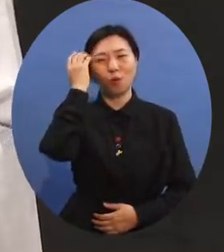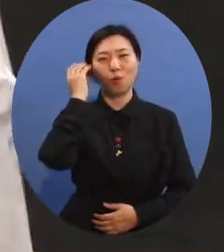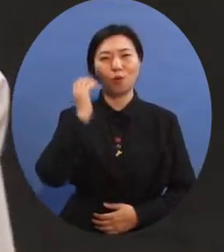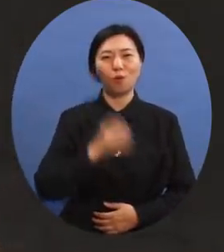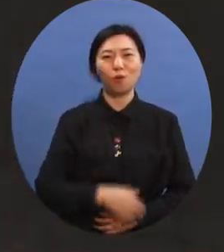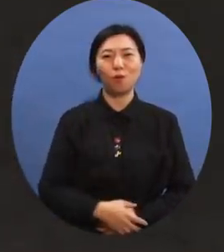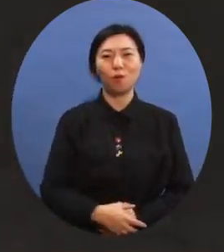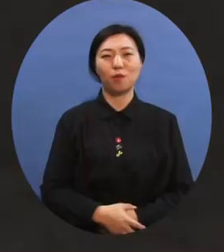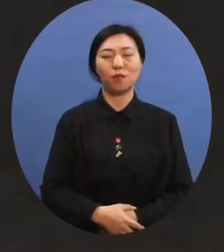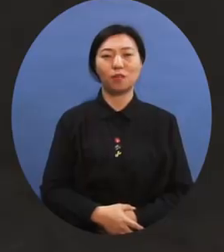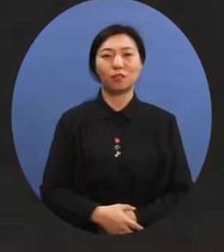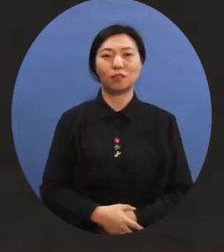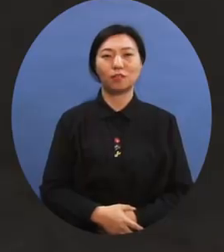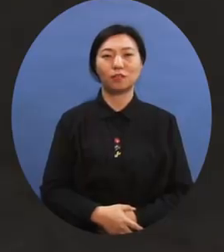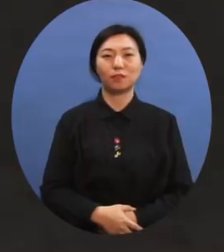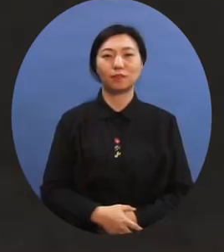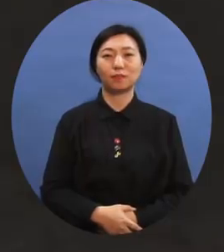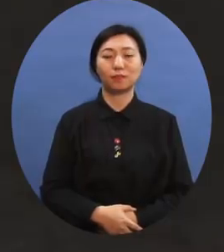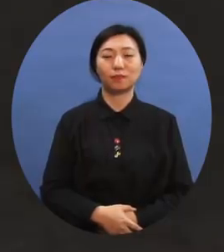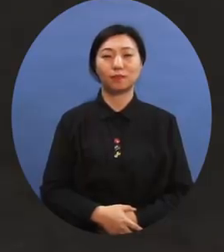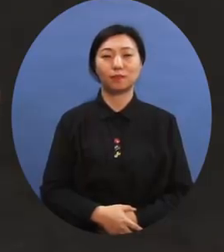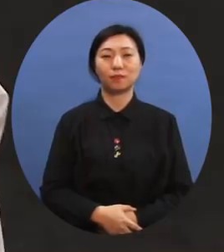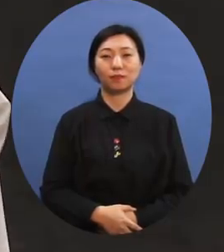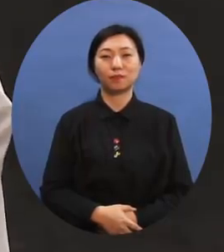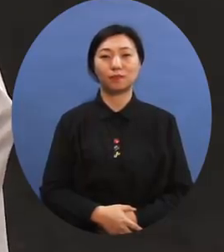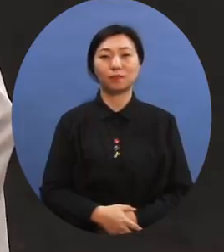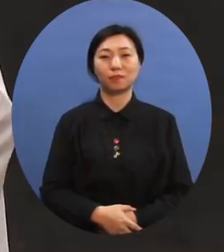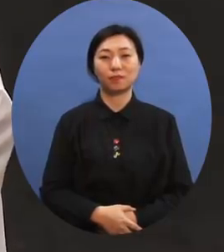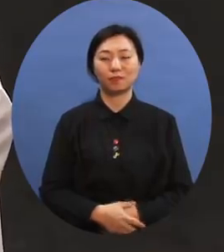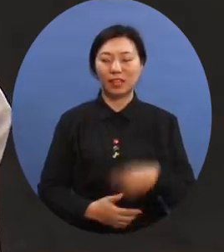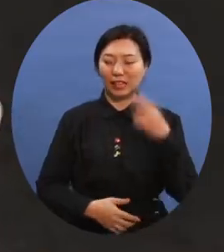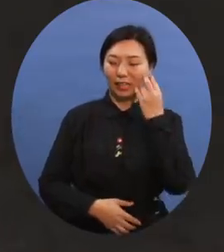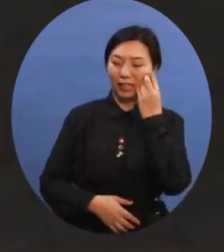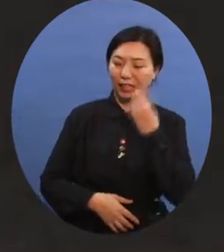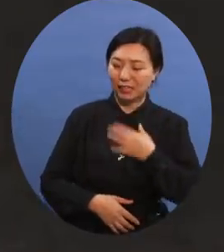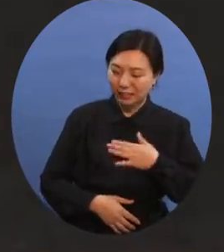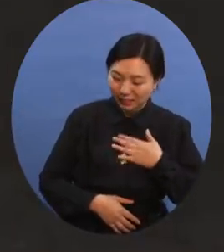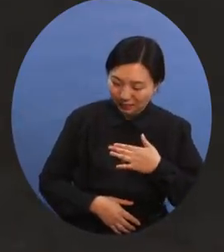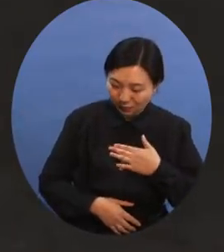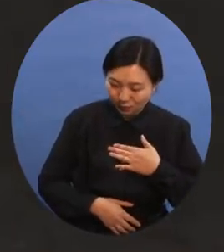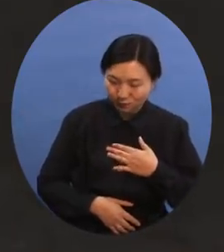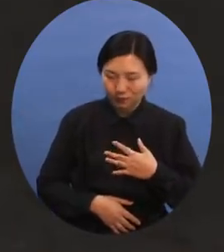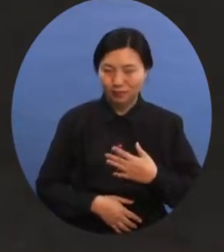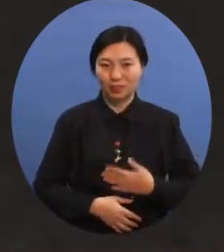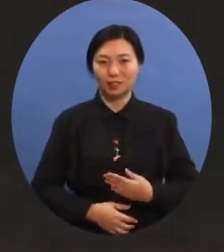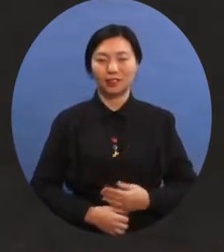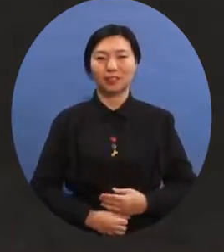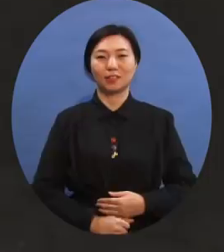네, 알겠습니다. 네.